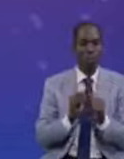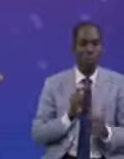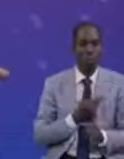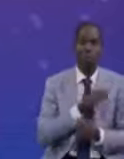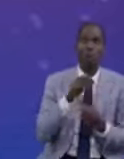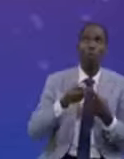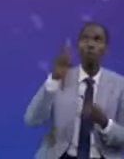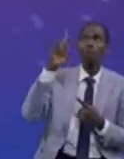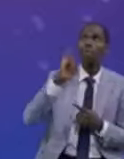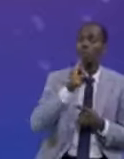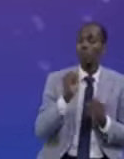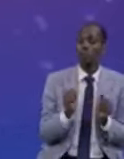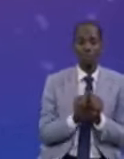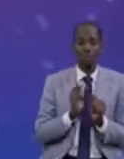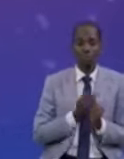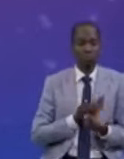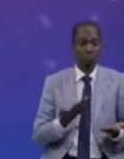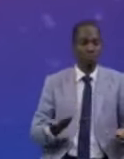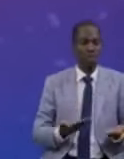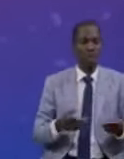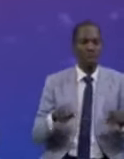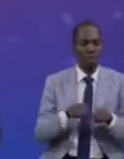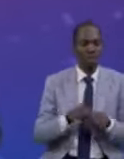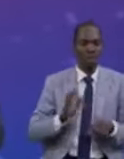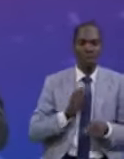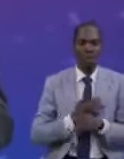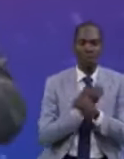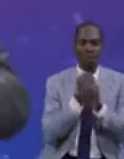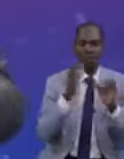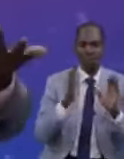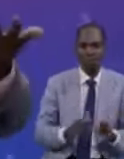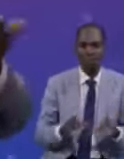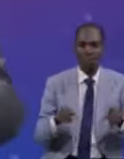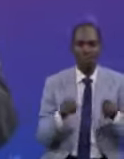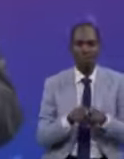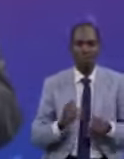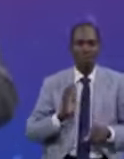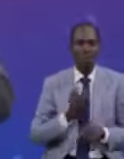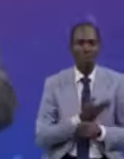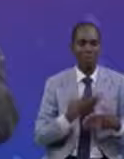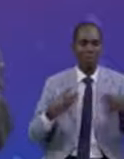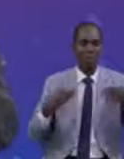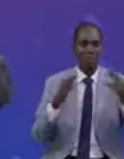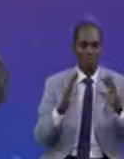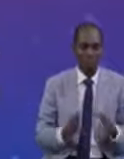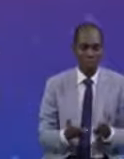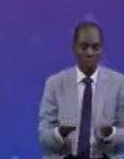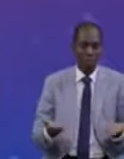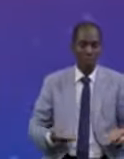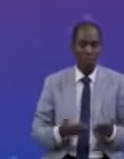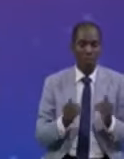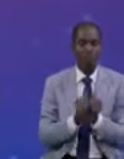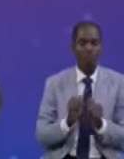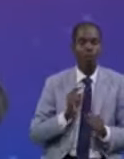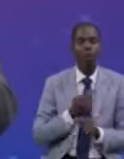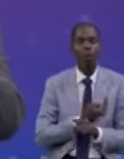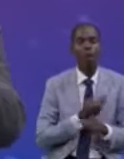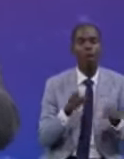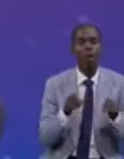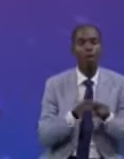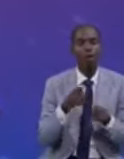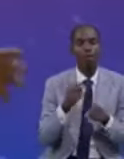avec nous comme Sauveur il est avec nous comme le guérisseur il est avec nous en tant que libérateur il est avec avec nous en